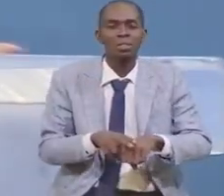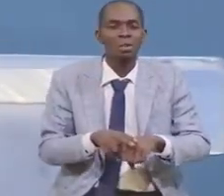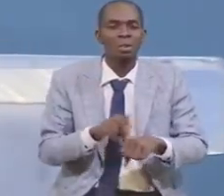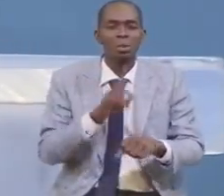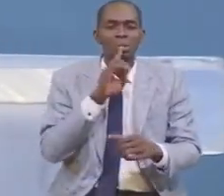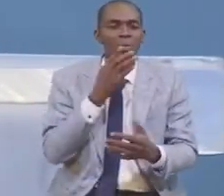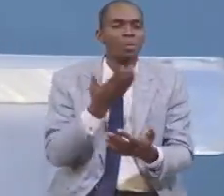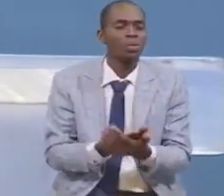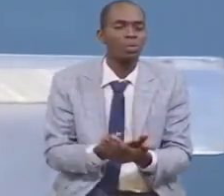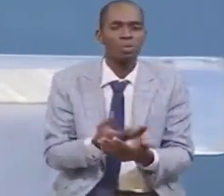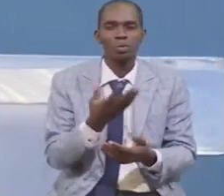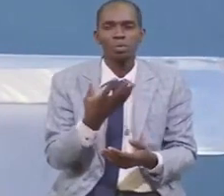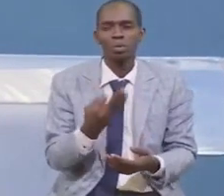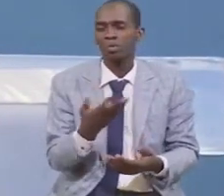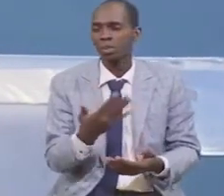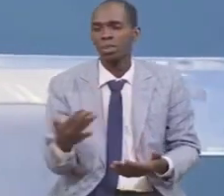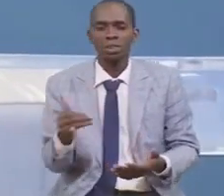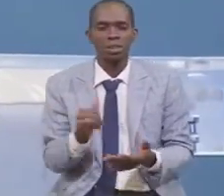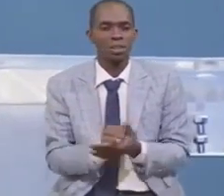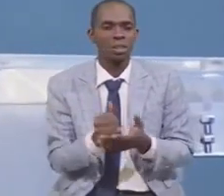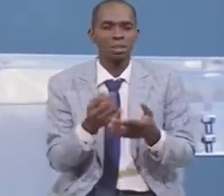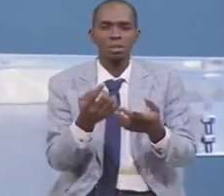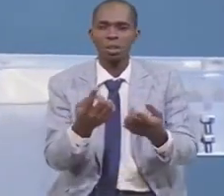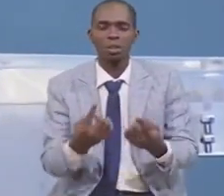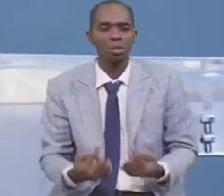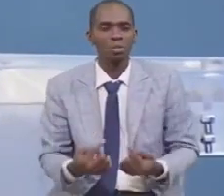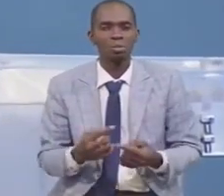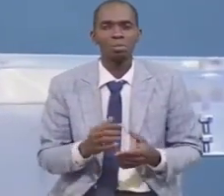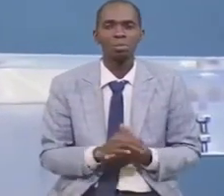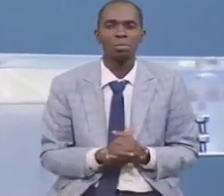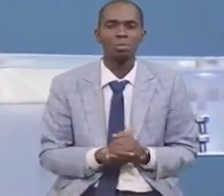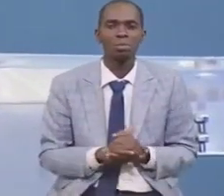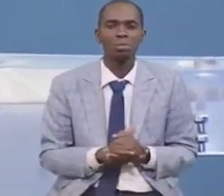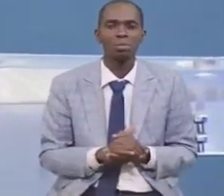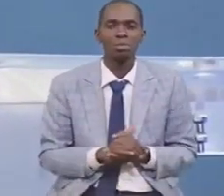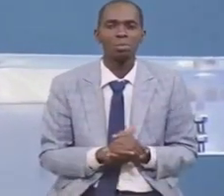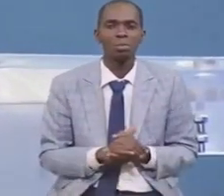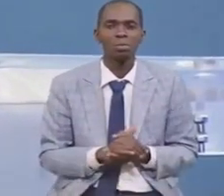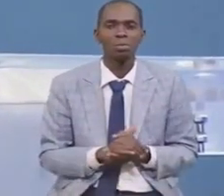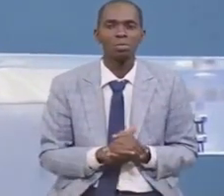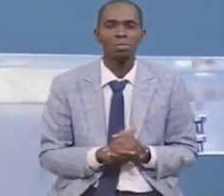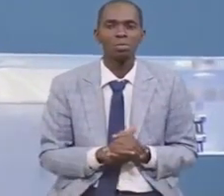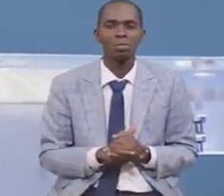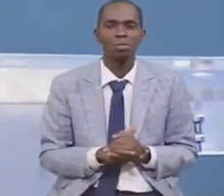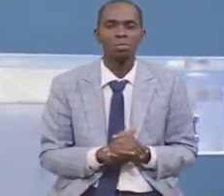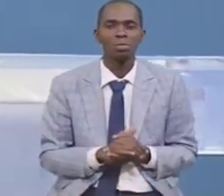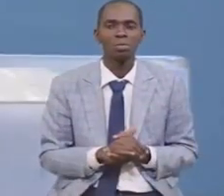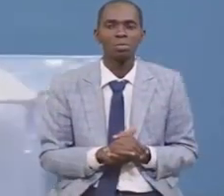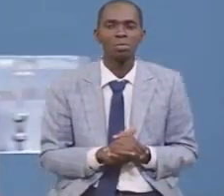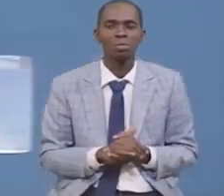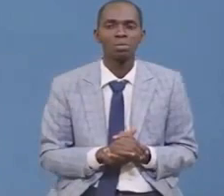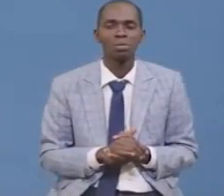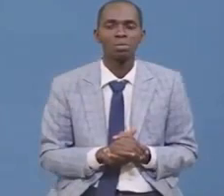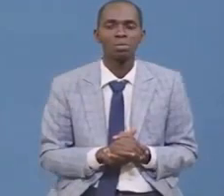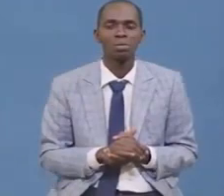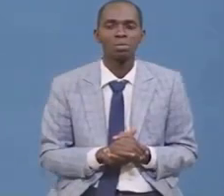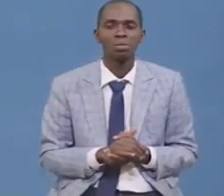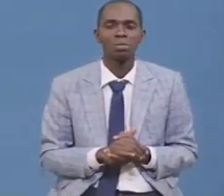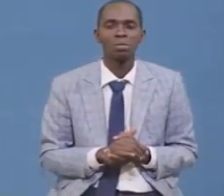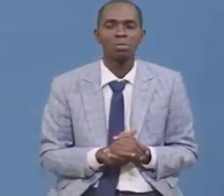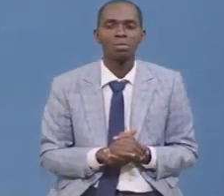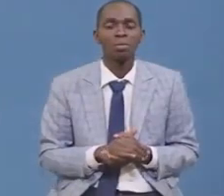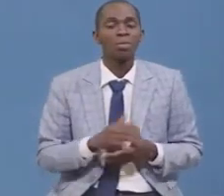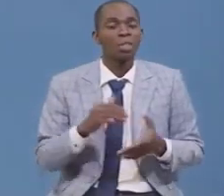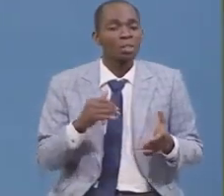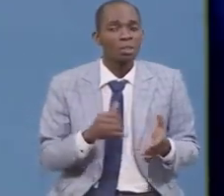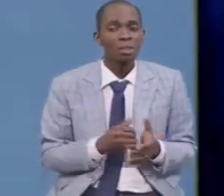evident thing that comes. Abaddham laadam mosam cheyadam anedi antarjatiya sthayilo baaga kanabadutundi. It has come to